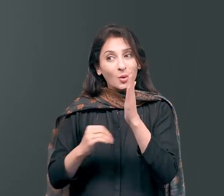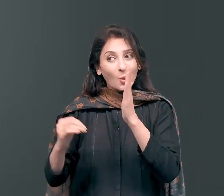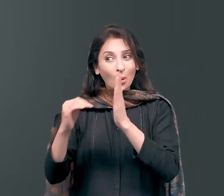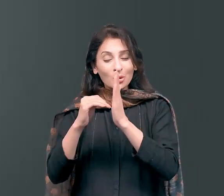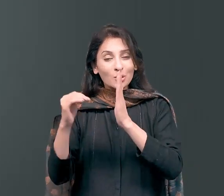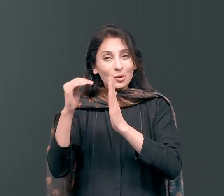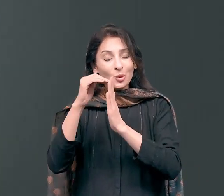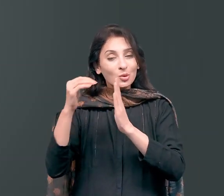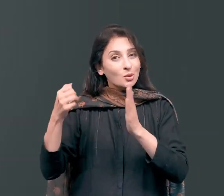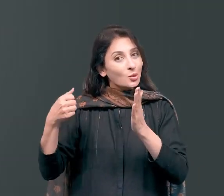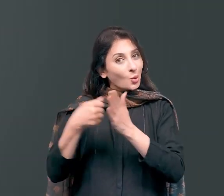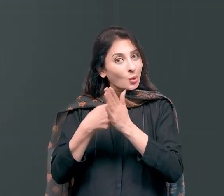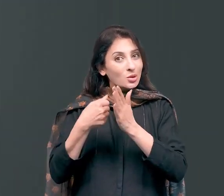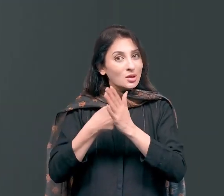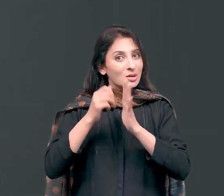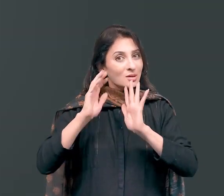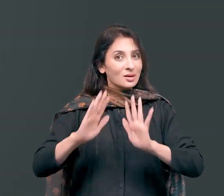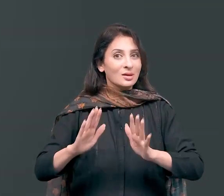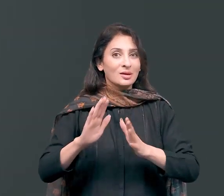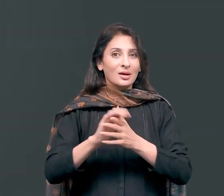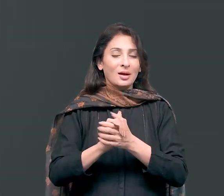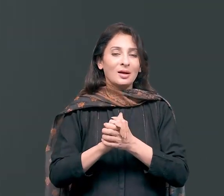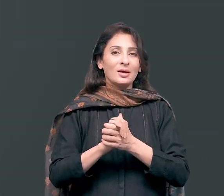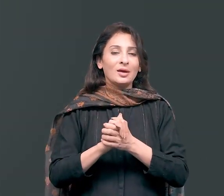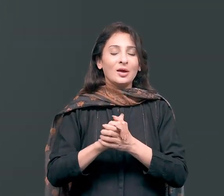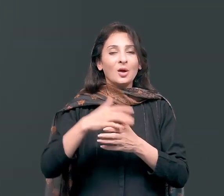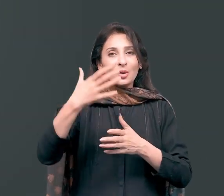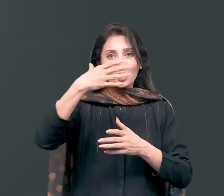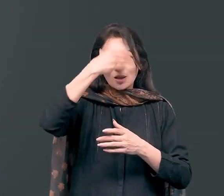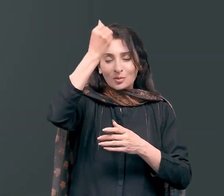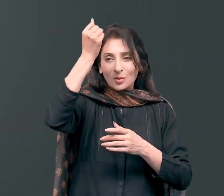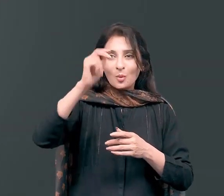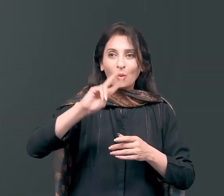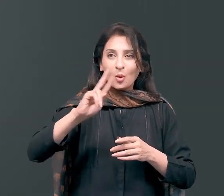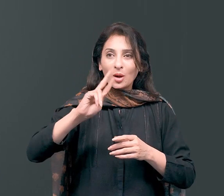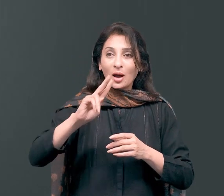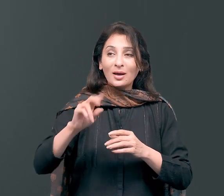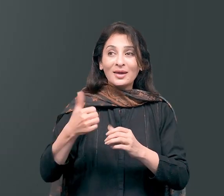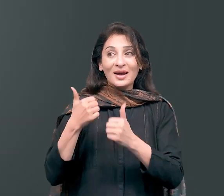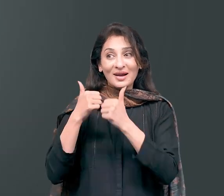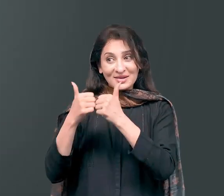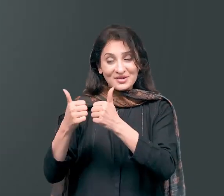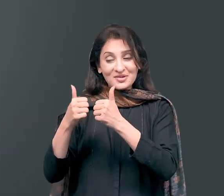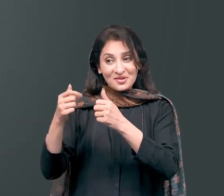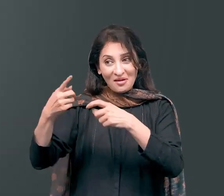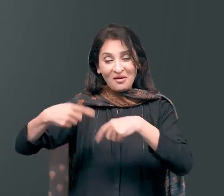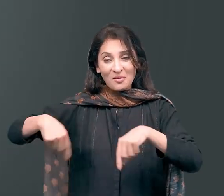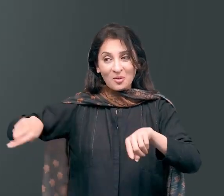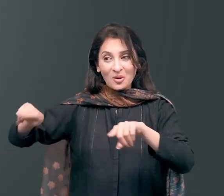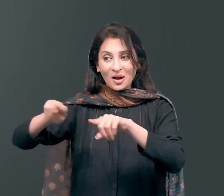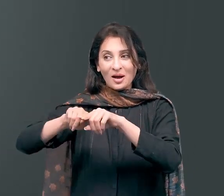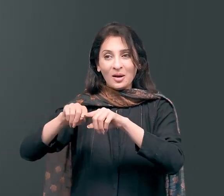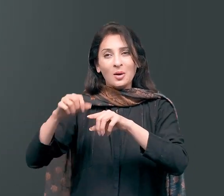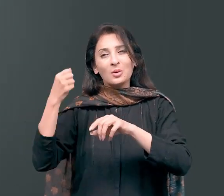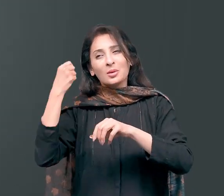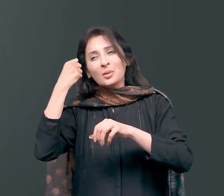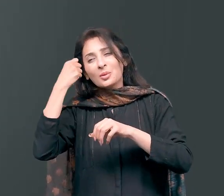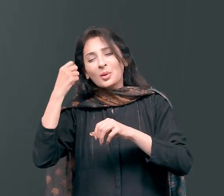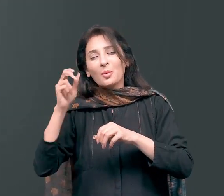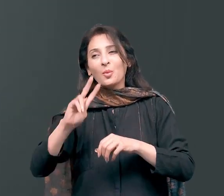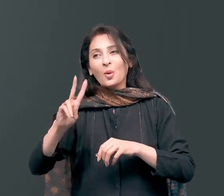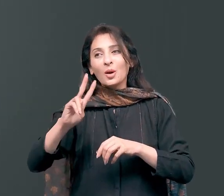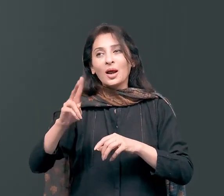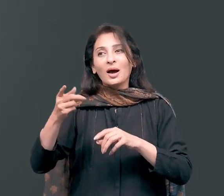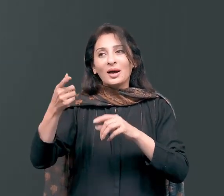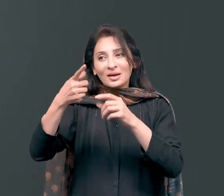لیے، ترقی کے لیے۔ پاکستان میں یقیناً جو خواب جناح نے دکھایا کہ یہ جنت نظیر ہوگا، جو علامہ اقبال